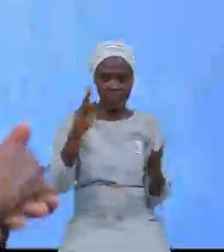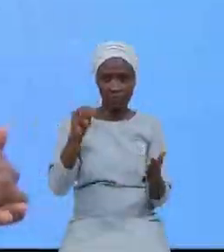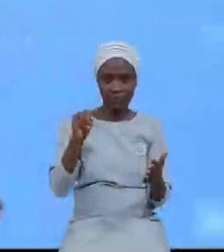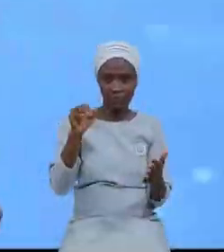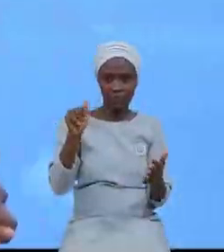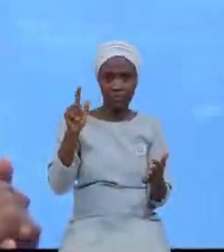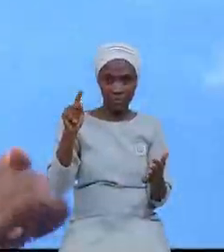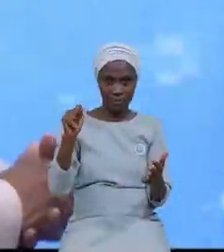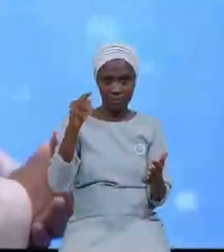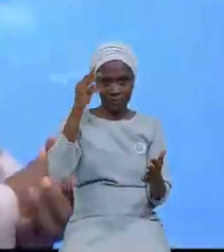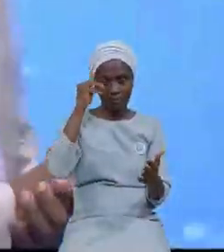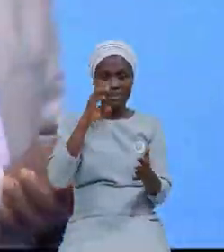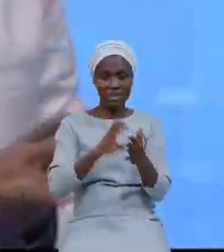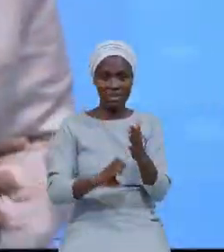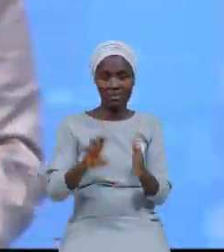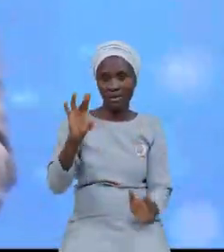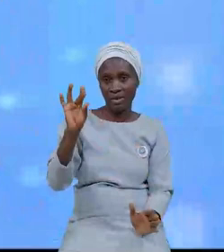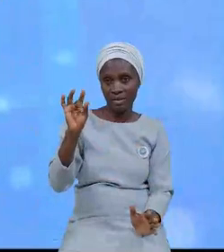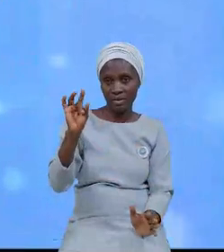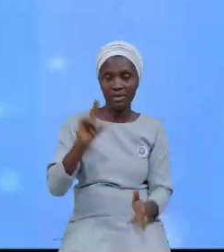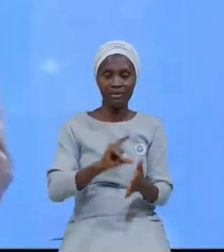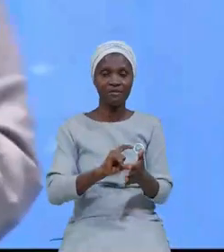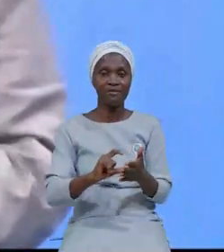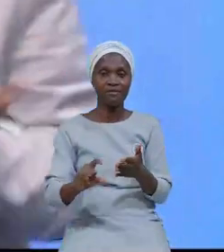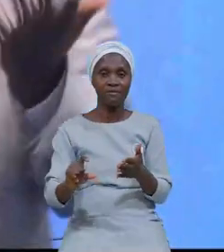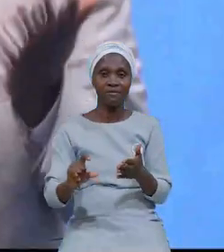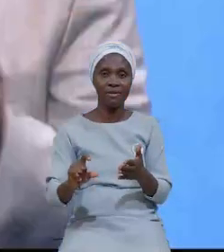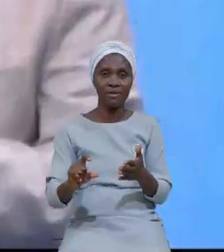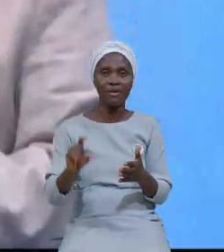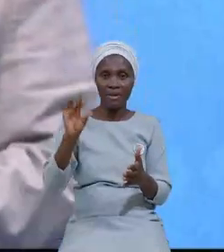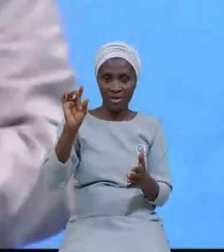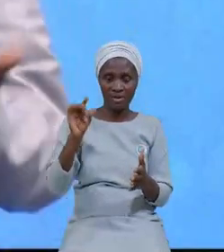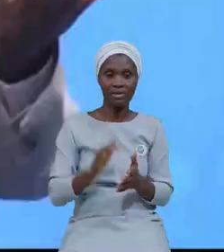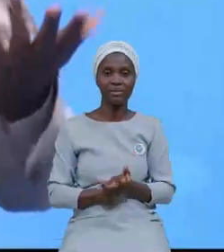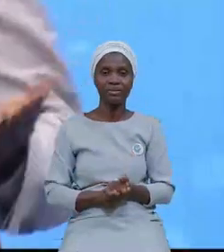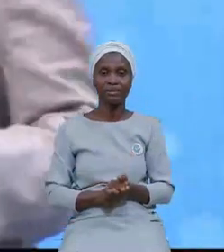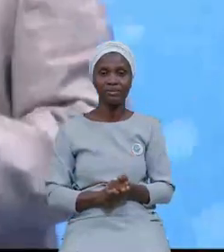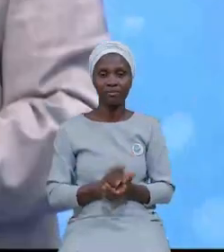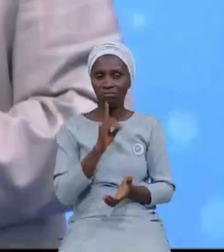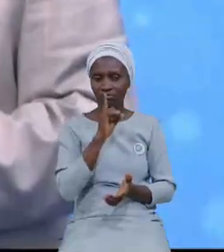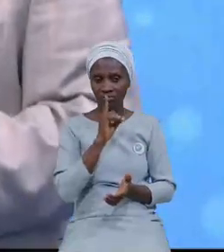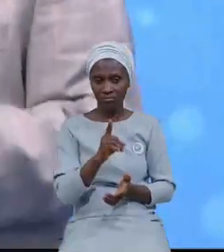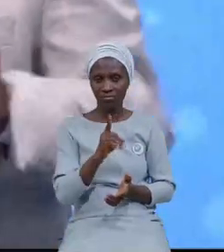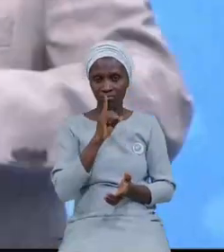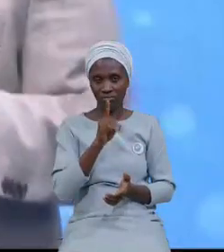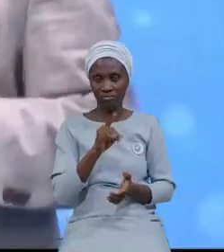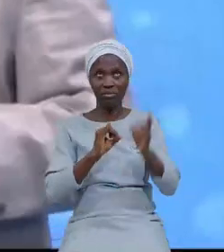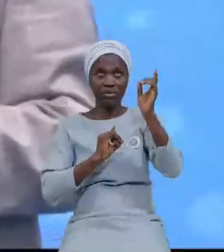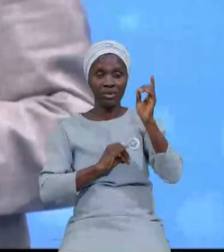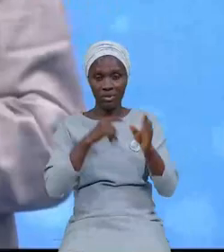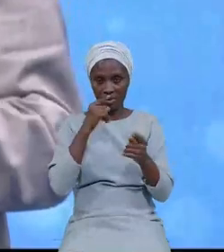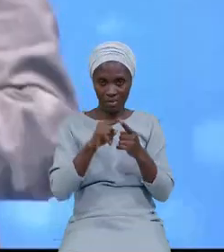Matthieu 18 18 Matthieu 18 verset 18 je vous le dis